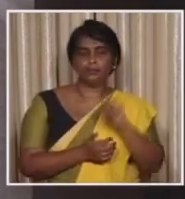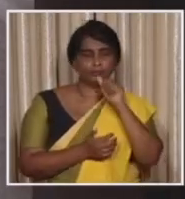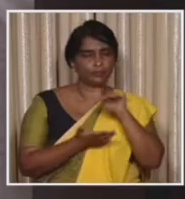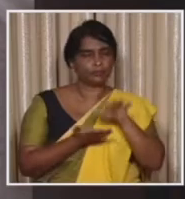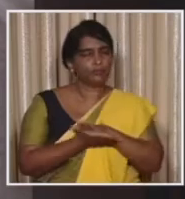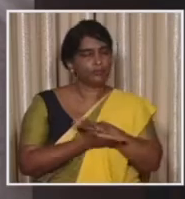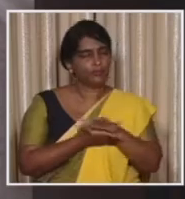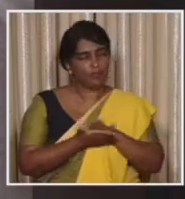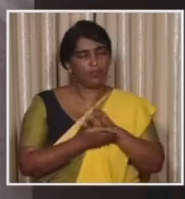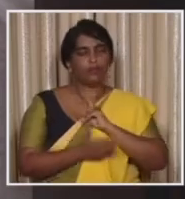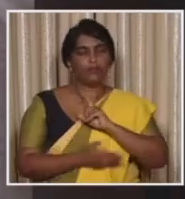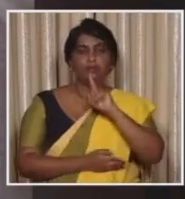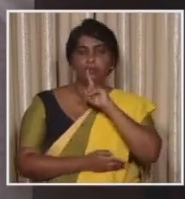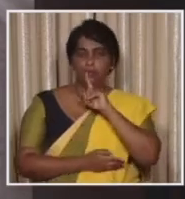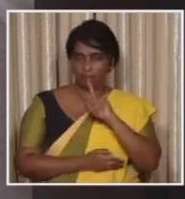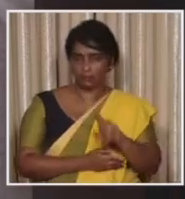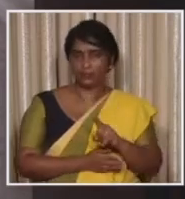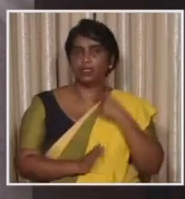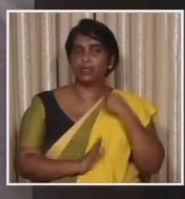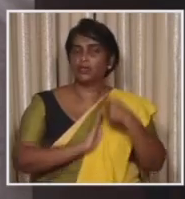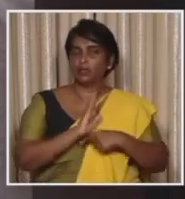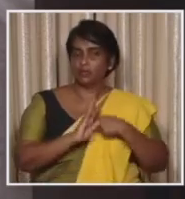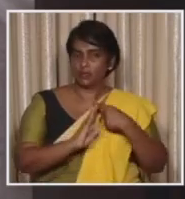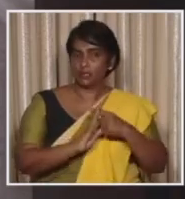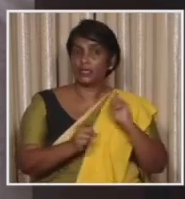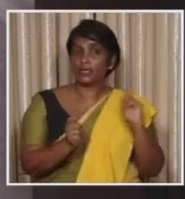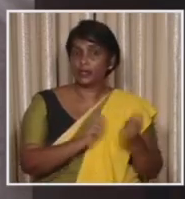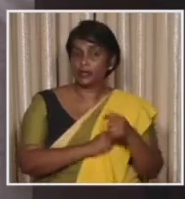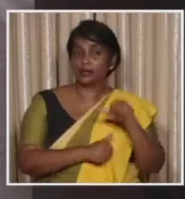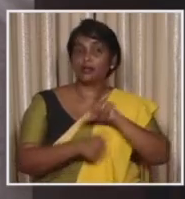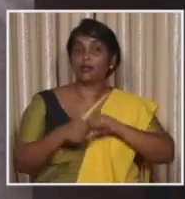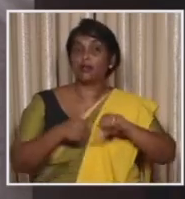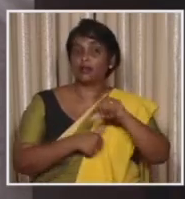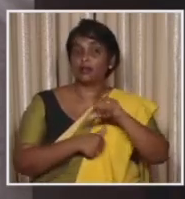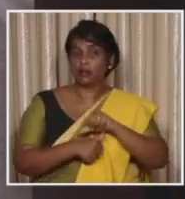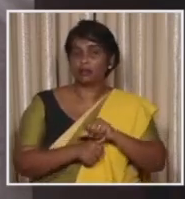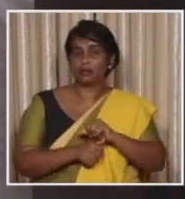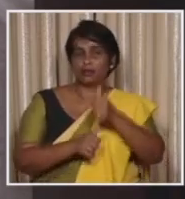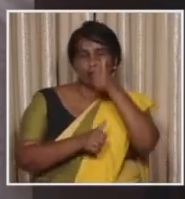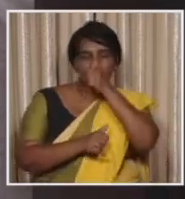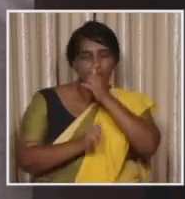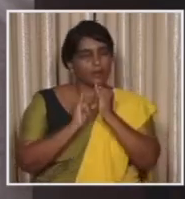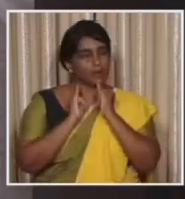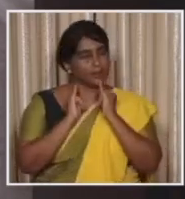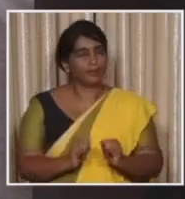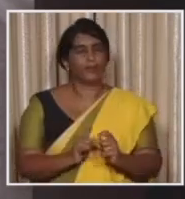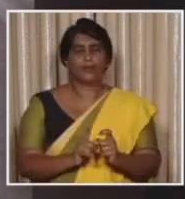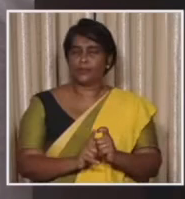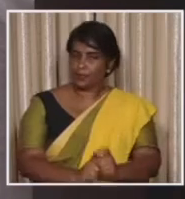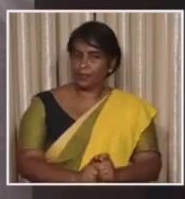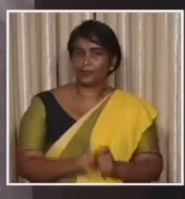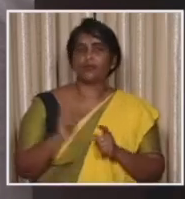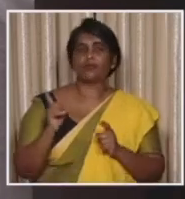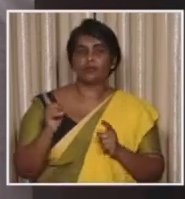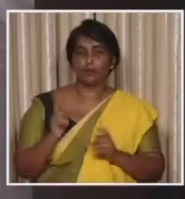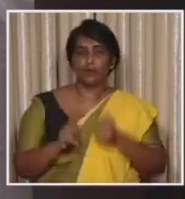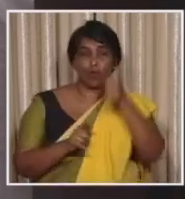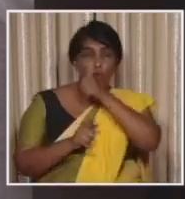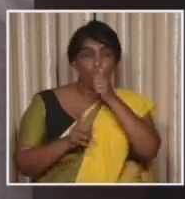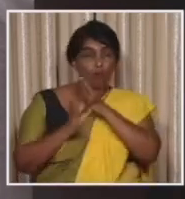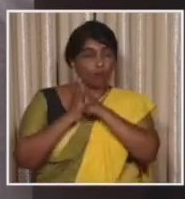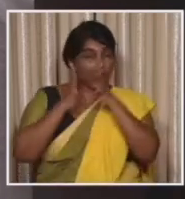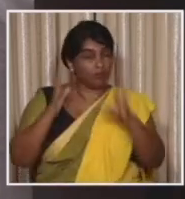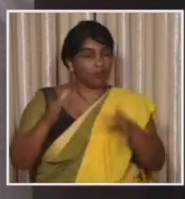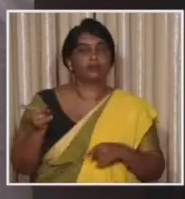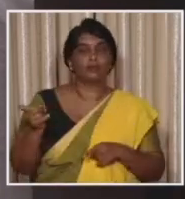පැහැදිලිවම කියන්නට ඕන ශ්‍රී ලංකා ක්‍රිකට් ආයතනය අන්ත දූෂිතයි හොර ගුහාවක්